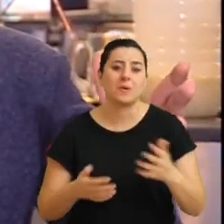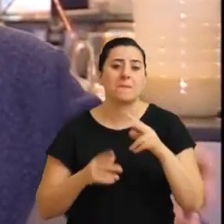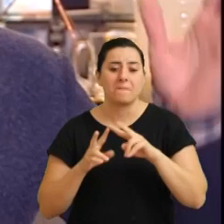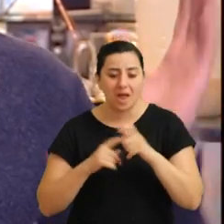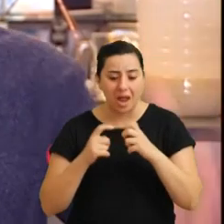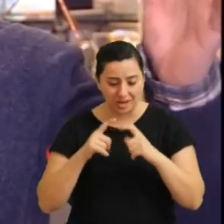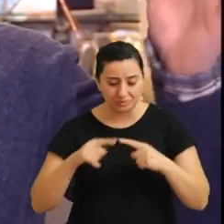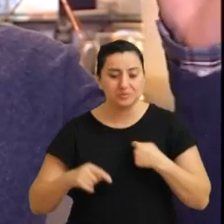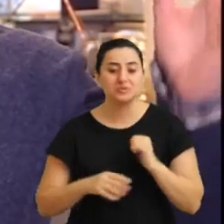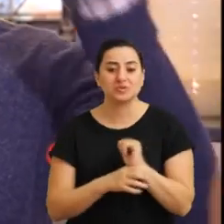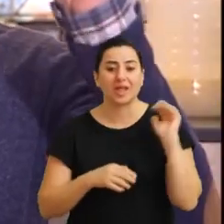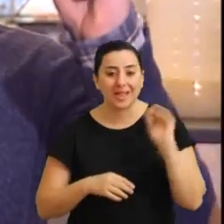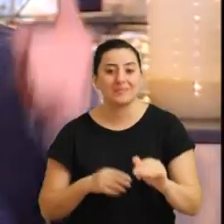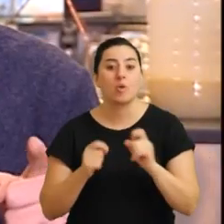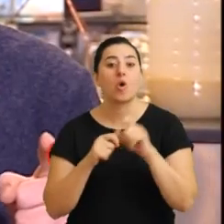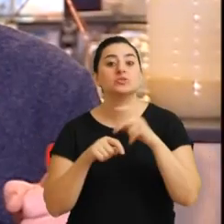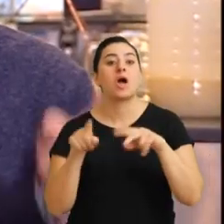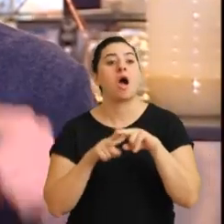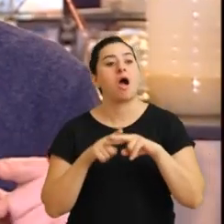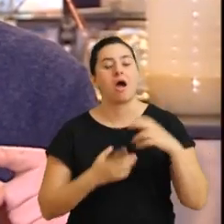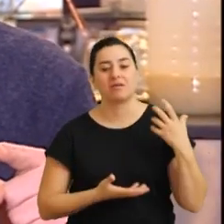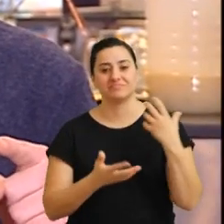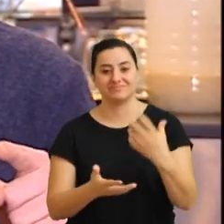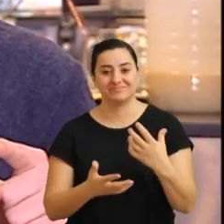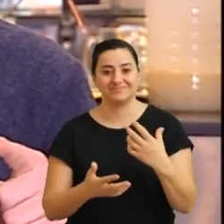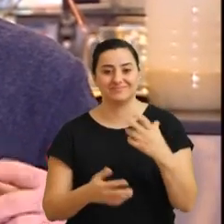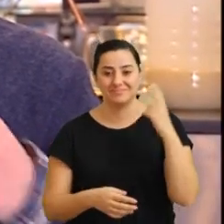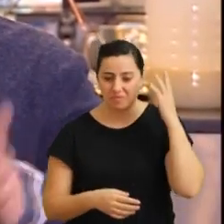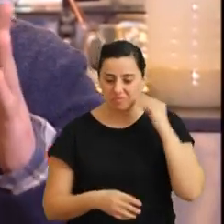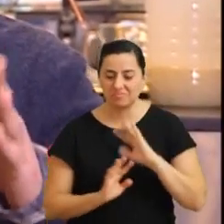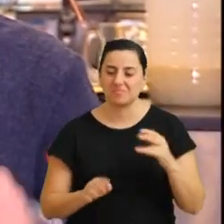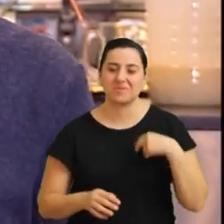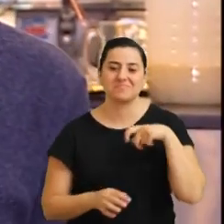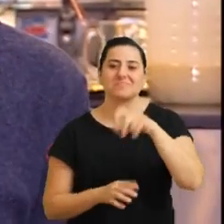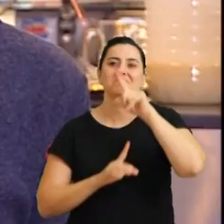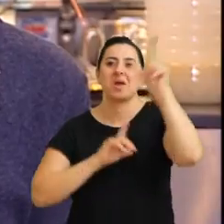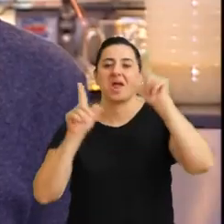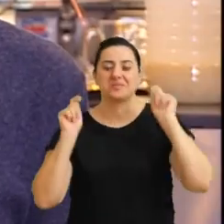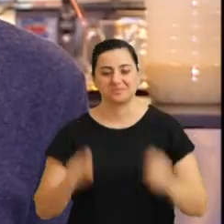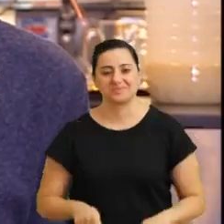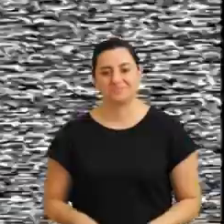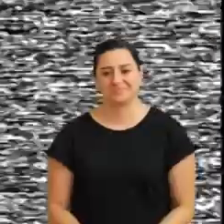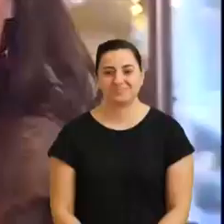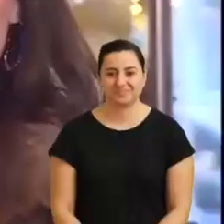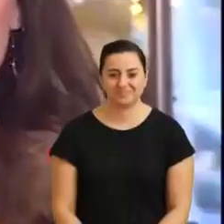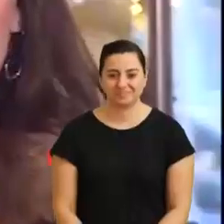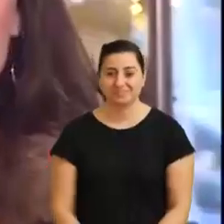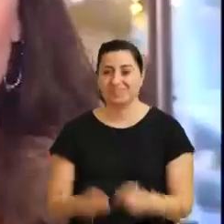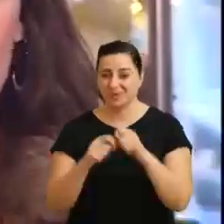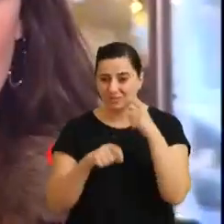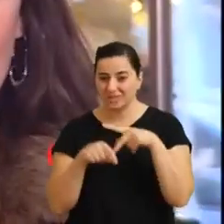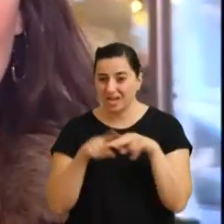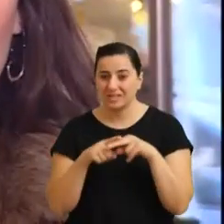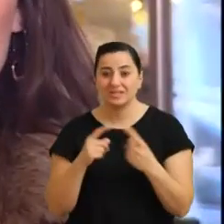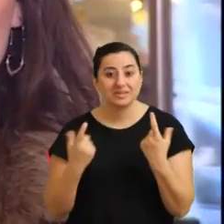ustanız geldi. İşte boza. Emin ustadan maniyi de öğrendim. Artık bu iş benim elimden kurtulamaz. Boza'nın